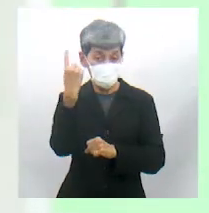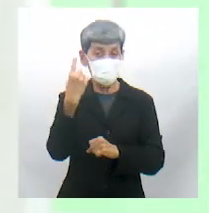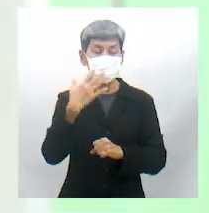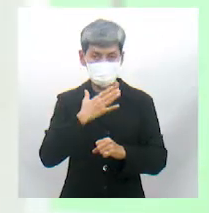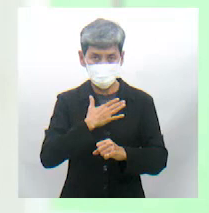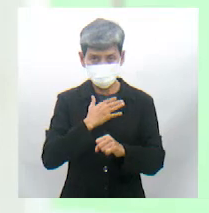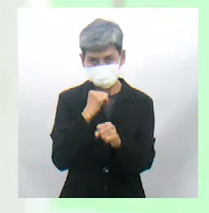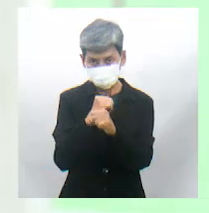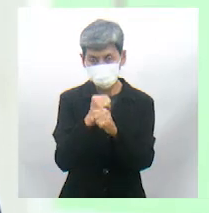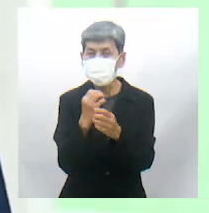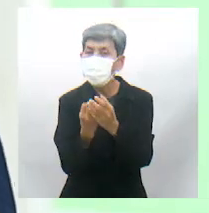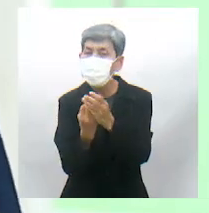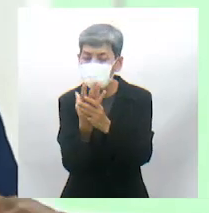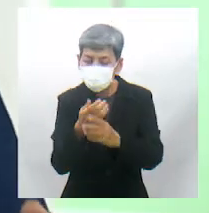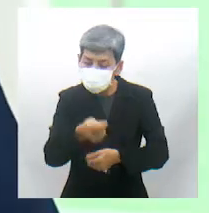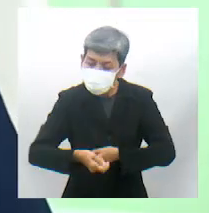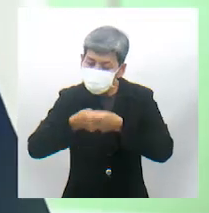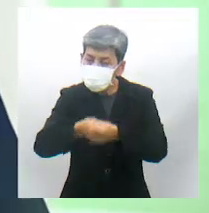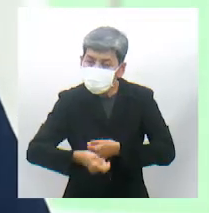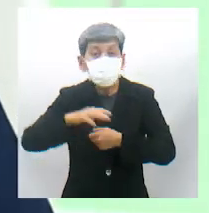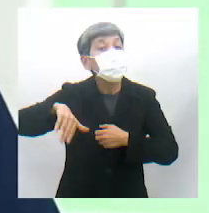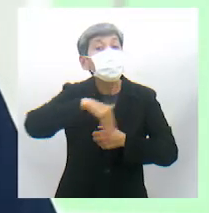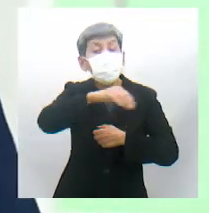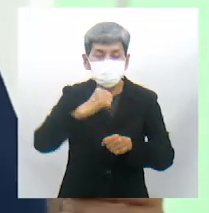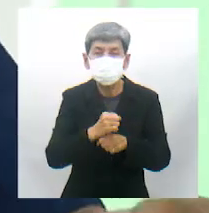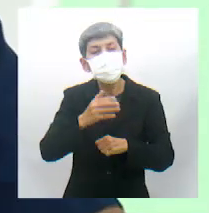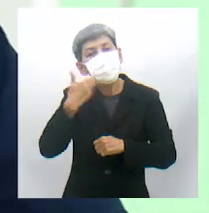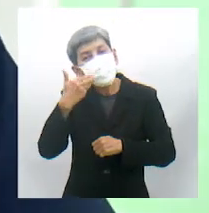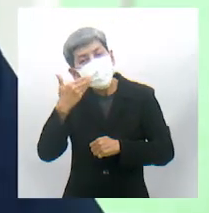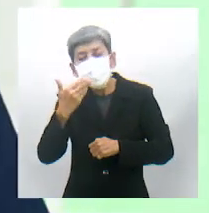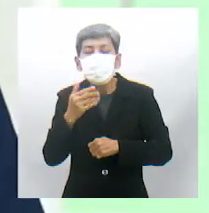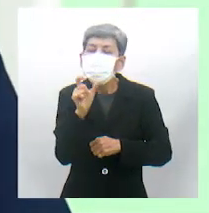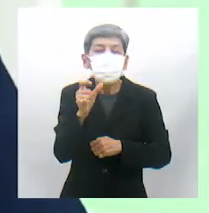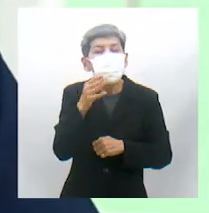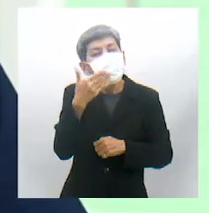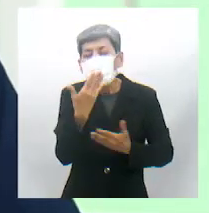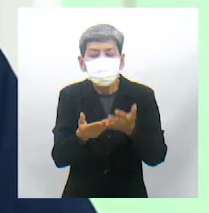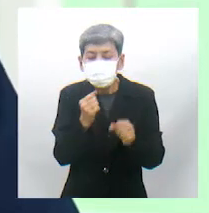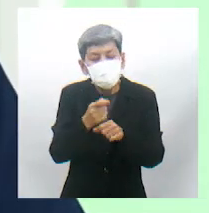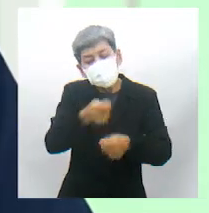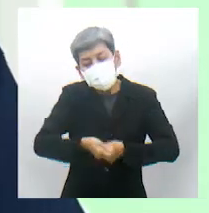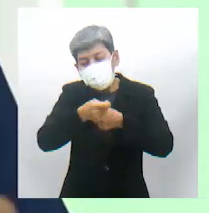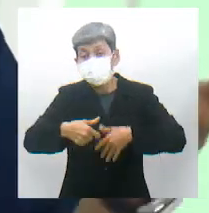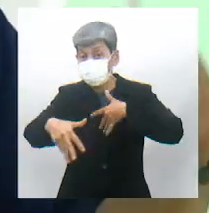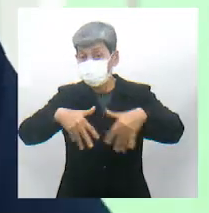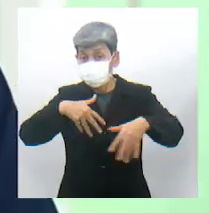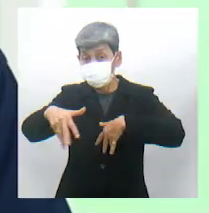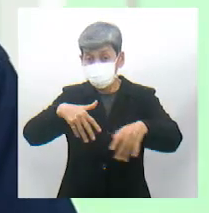ครับเราทำปลูกผักทั่วไปแล้วก็ปลูกพริกตำดินนะครับปลูกพริกปลูกผักแล้วชุมชนเ